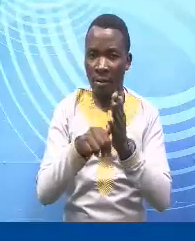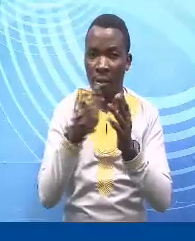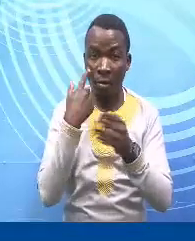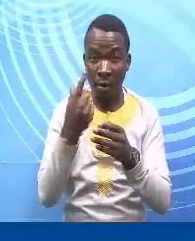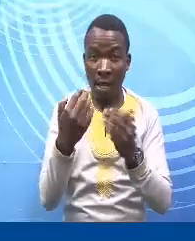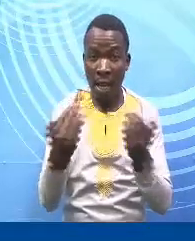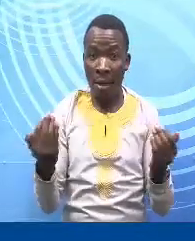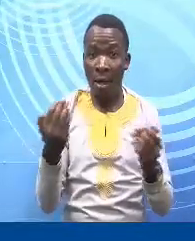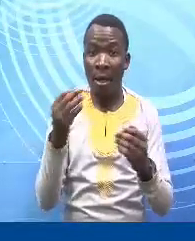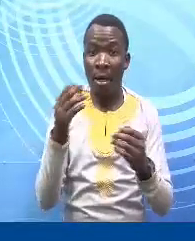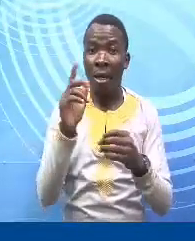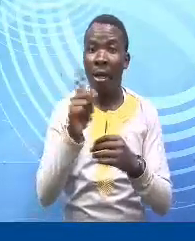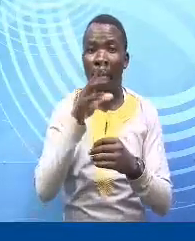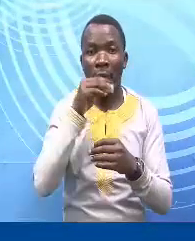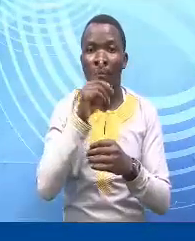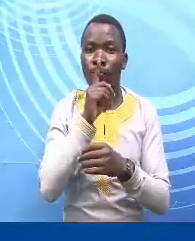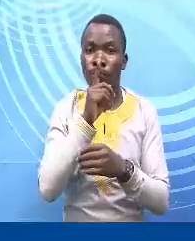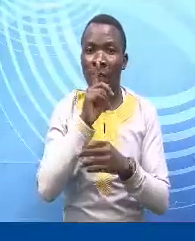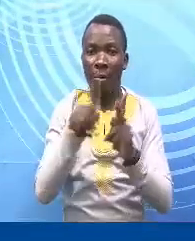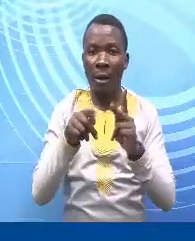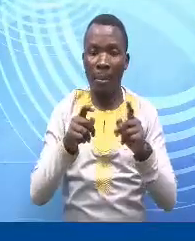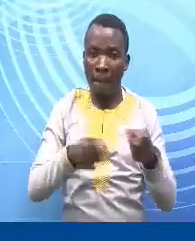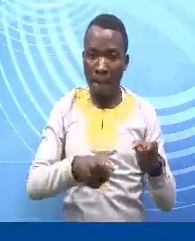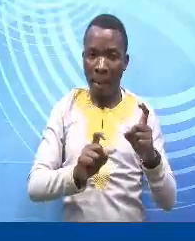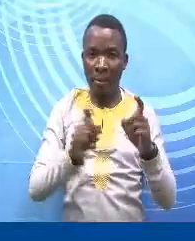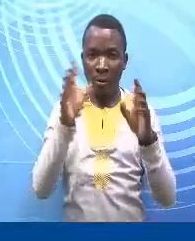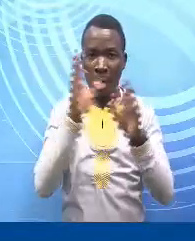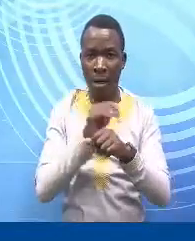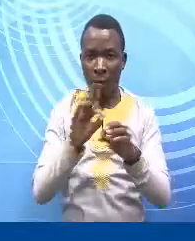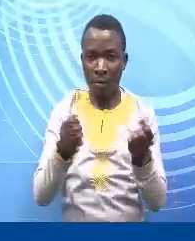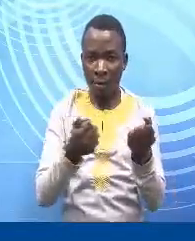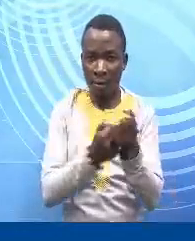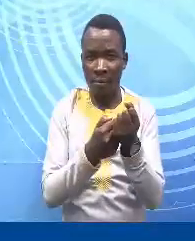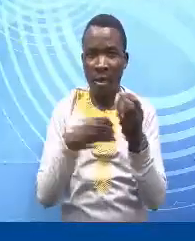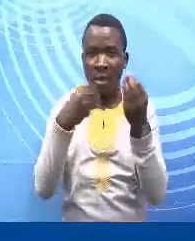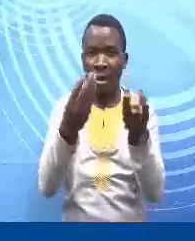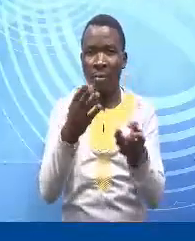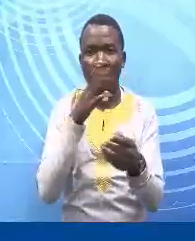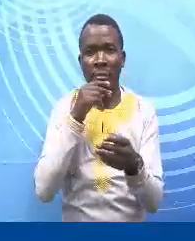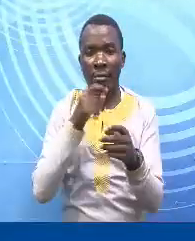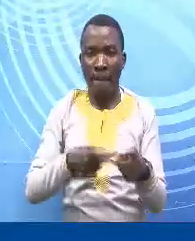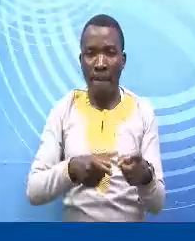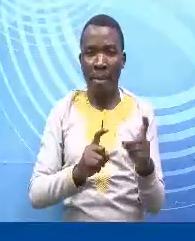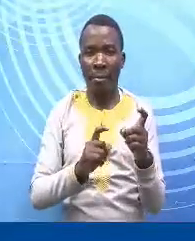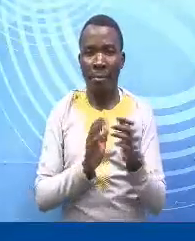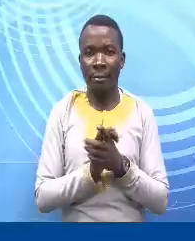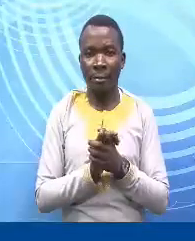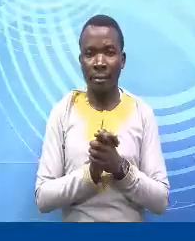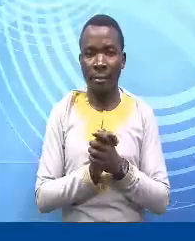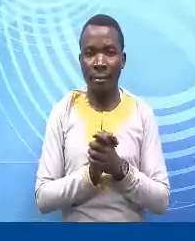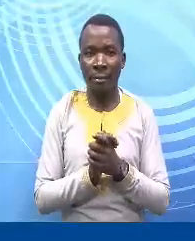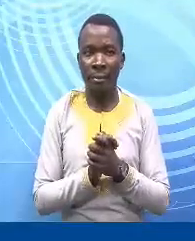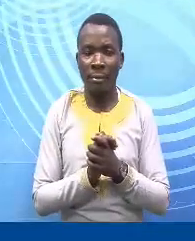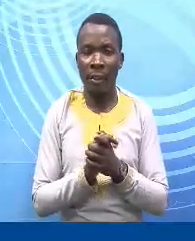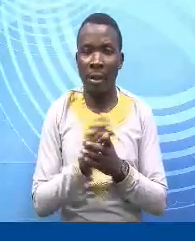bana batajya bavuga babateye inda ngo batavaho baburana duke bahabwaga n'aba basore baba barabateye inda babwiriyante